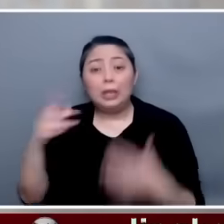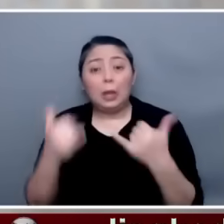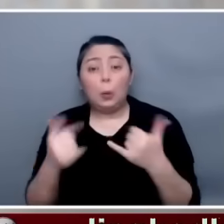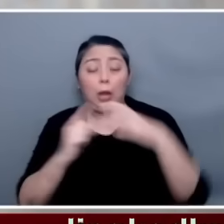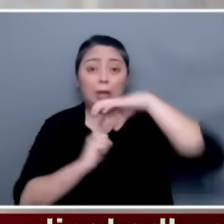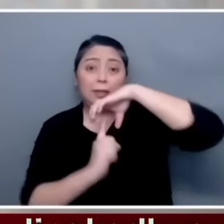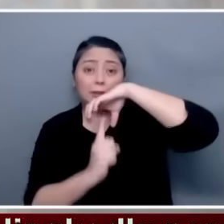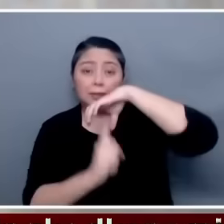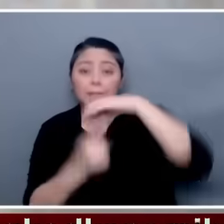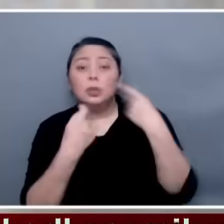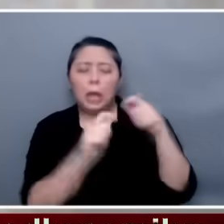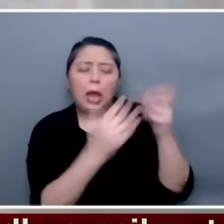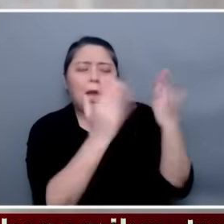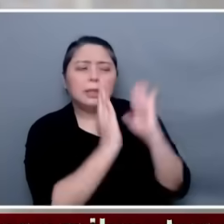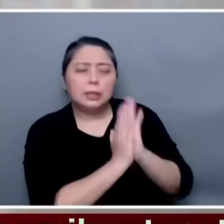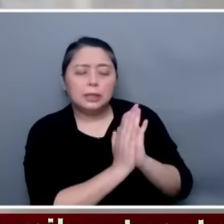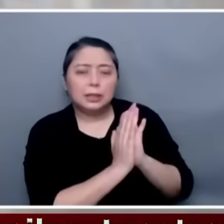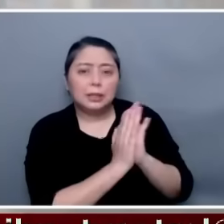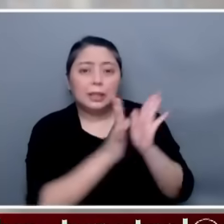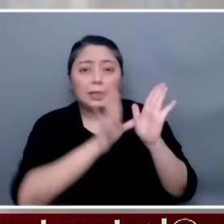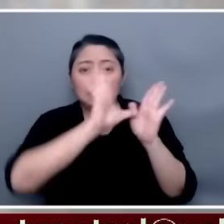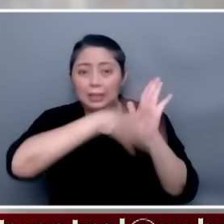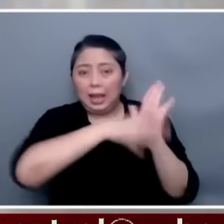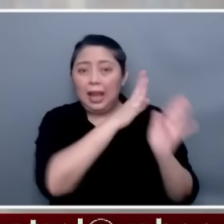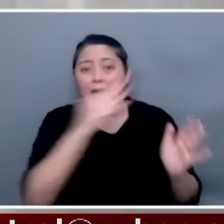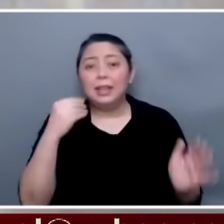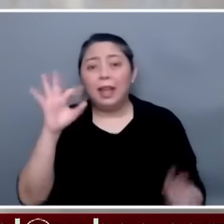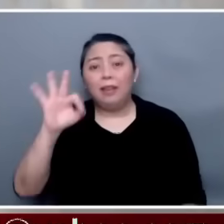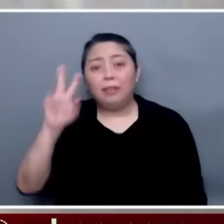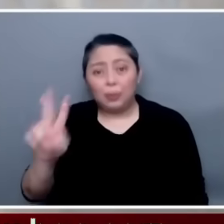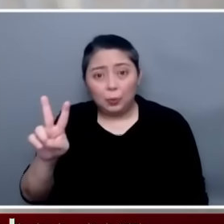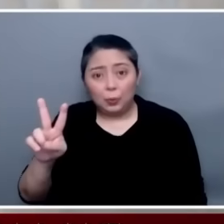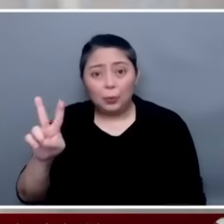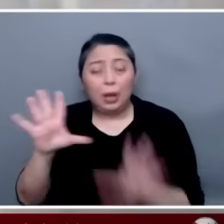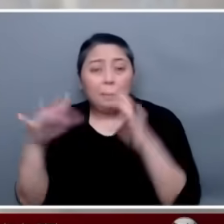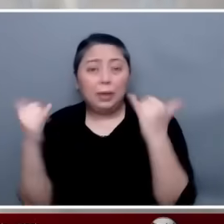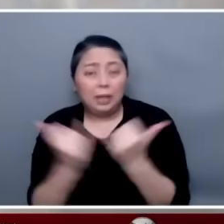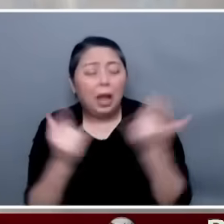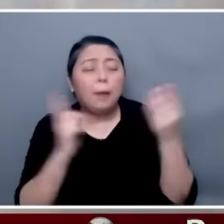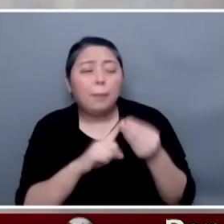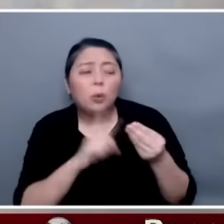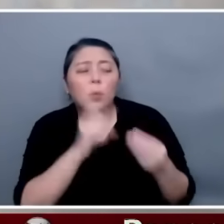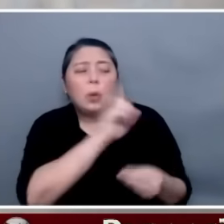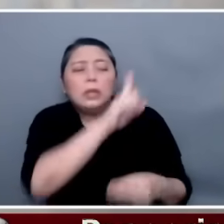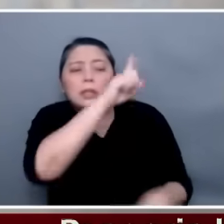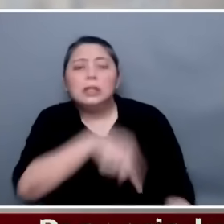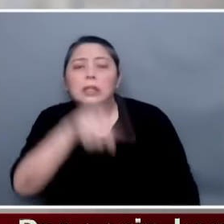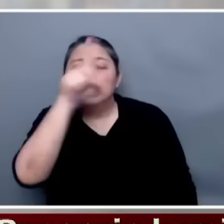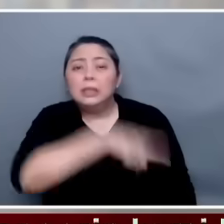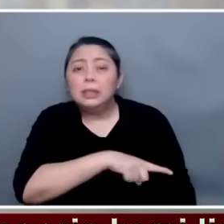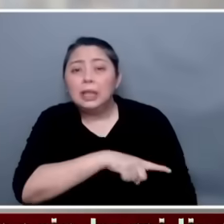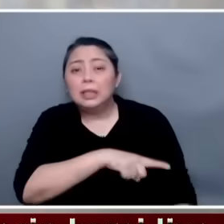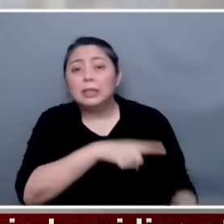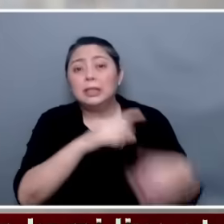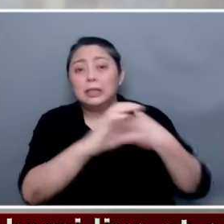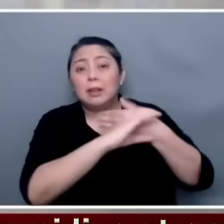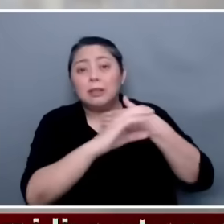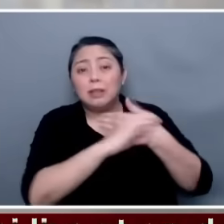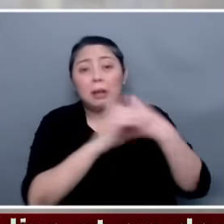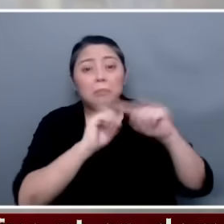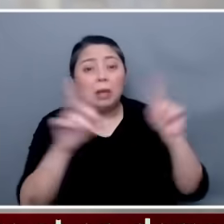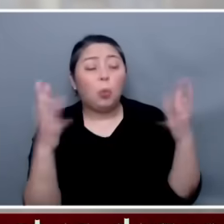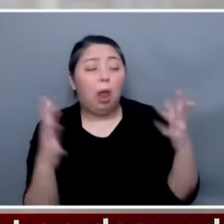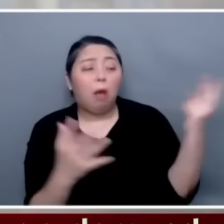ABS-CBN ng COMELEC at F2 Logistics sa mga bagong panawagan na kanselahin ang kontrata, pero wala pa sa